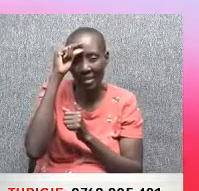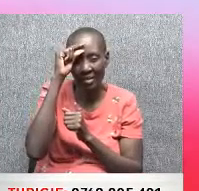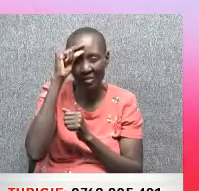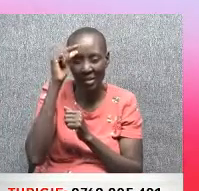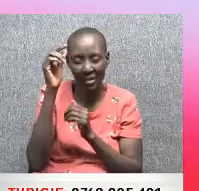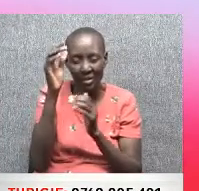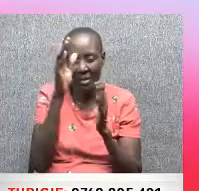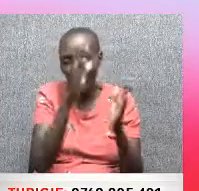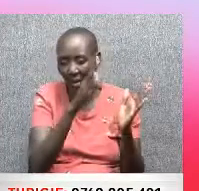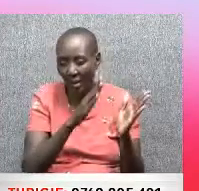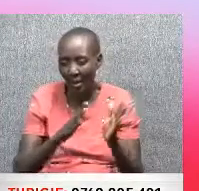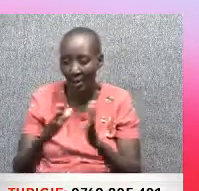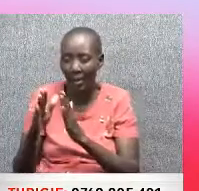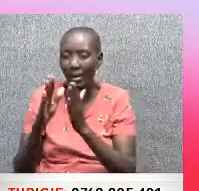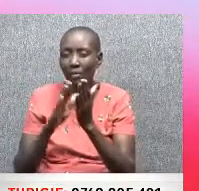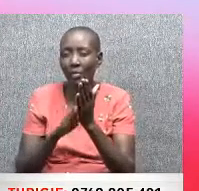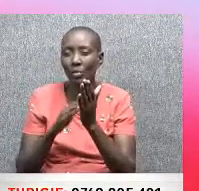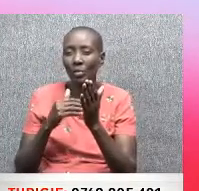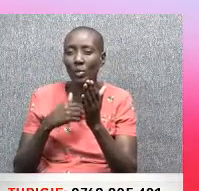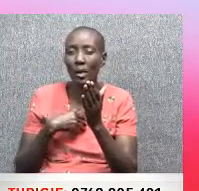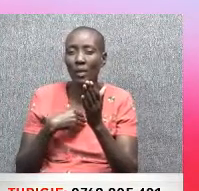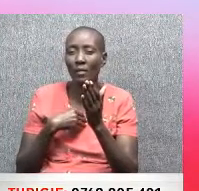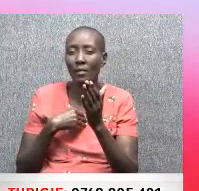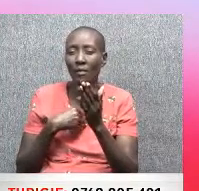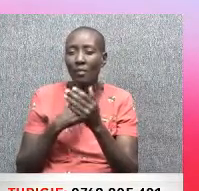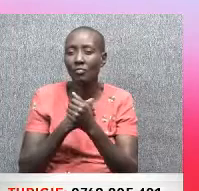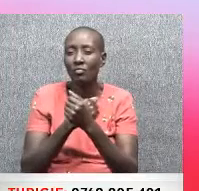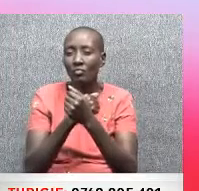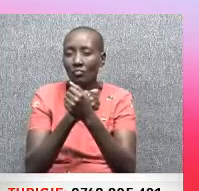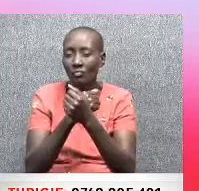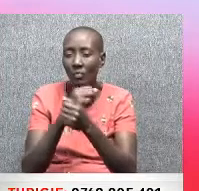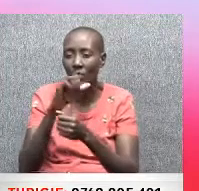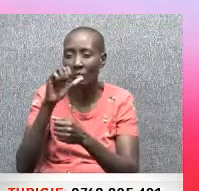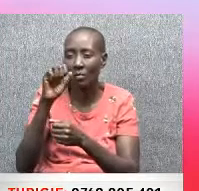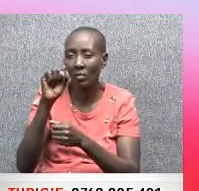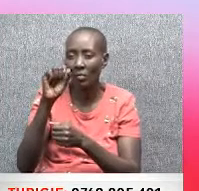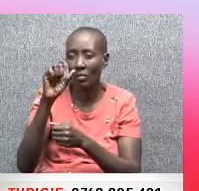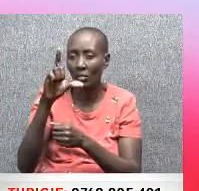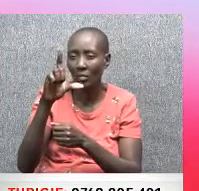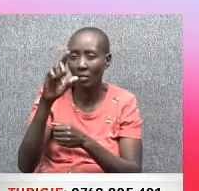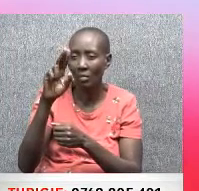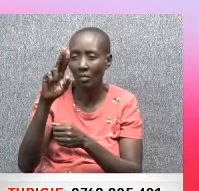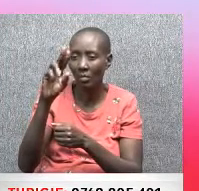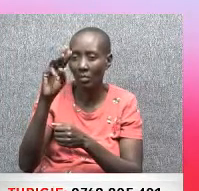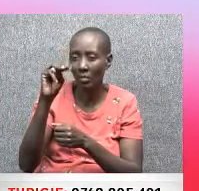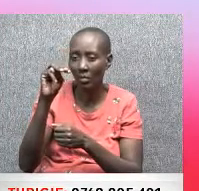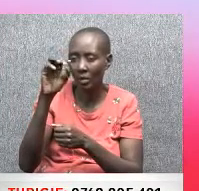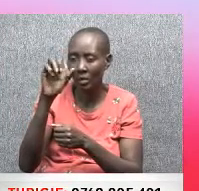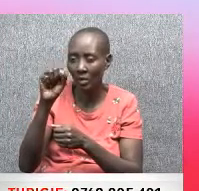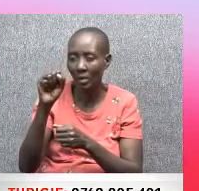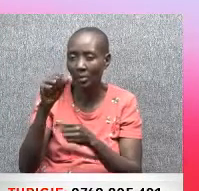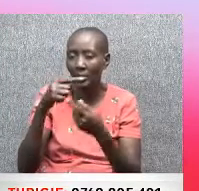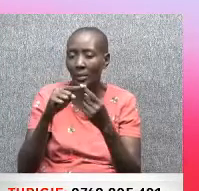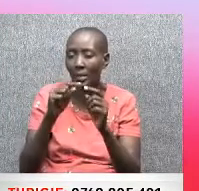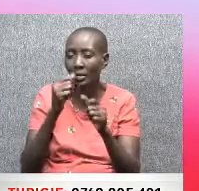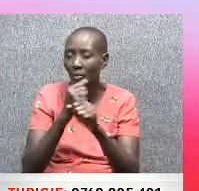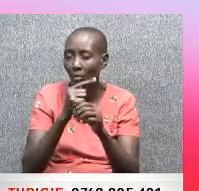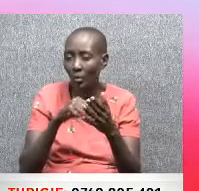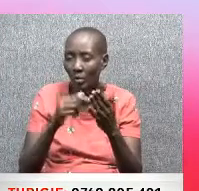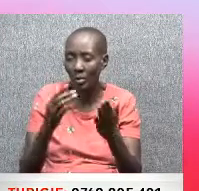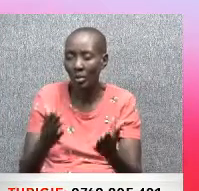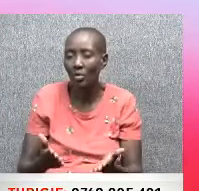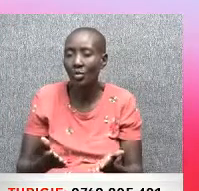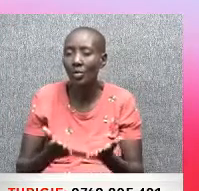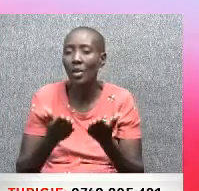miswada itakayozuia ongezeko la mitaa duni na badala yake kuboresha mitaa duni iliyopo. Hii ni baada ya miradi ya awali ya